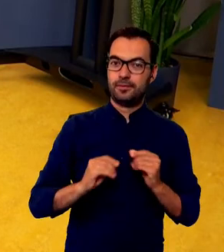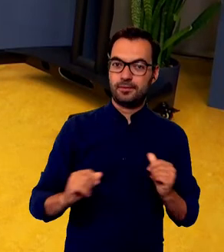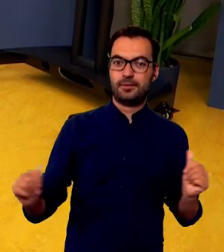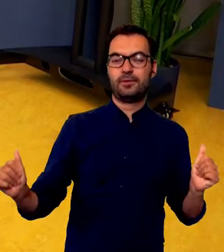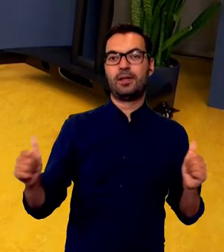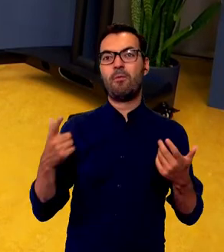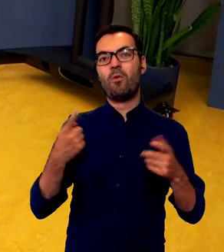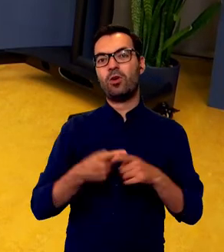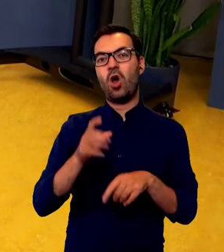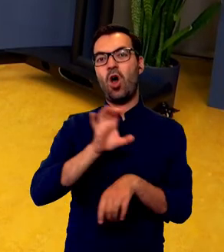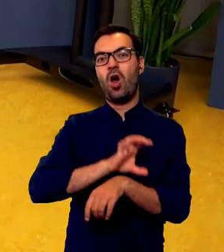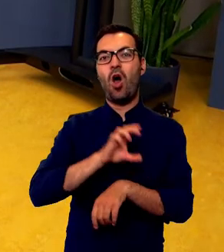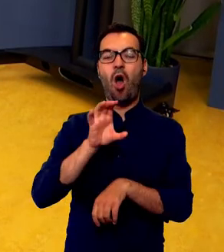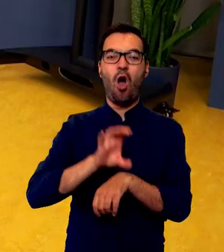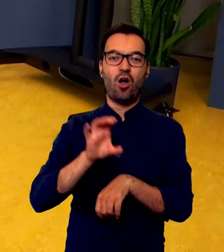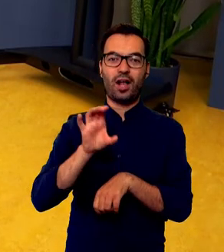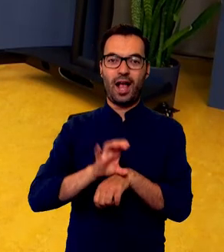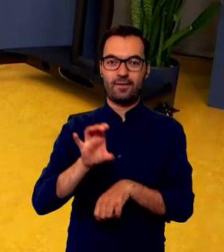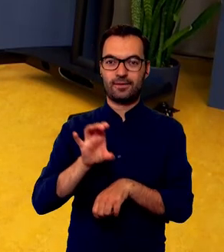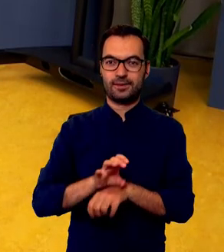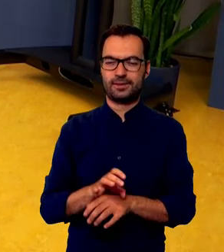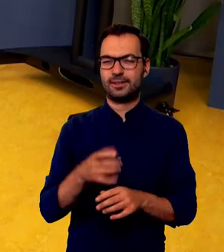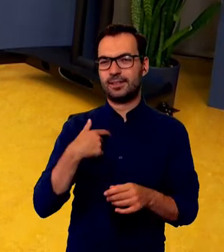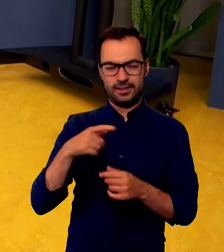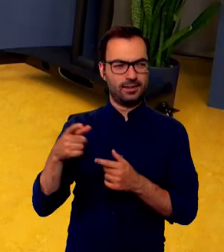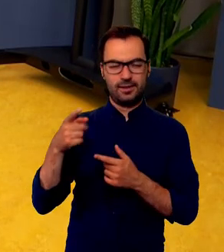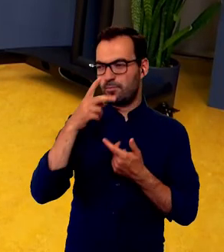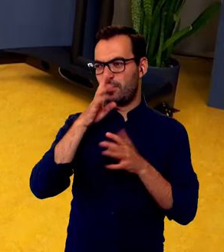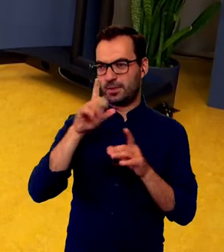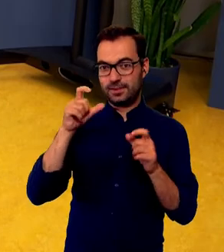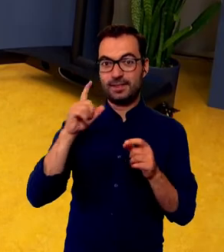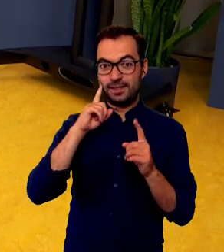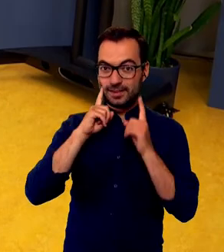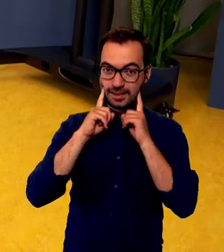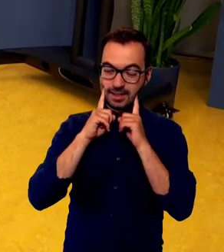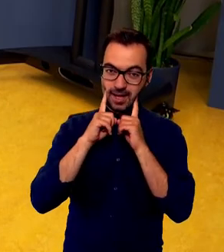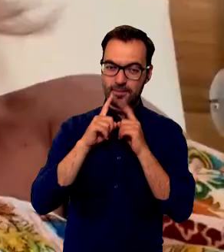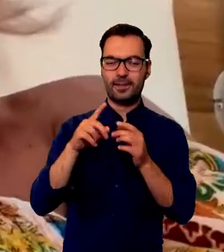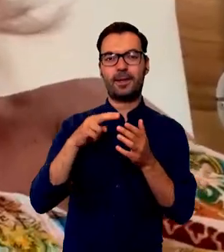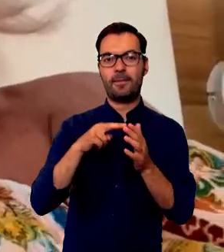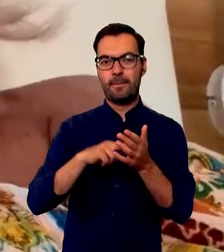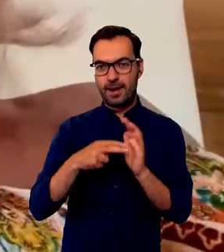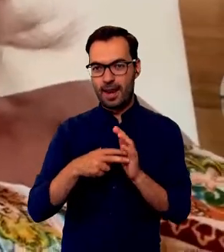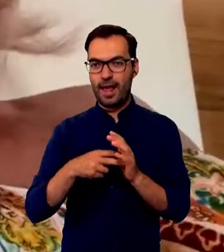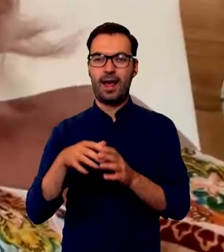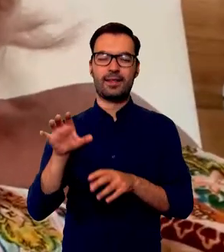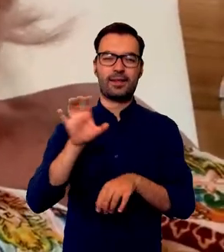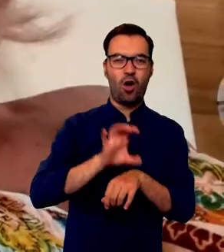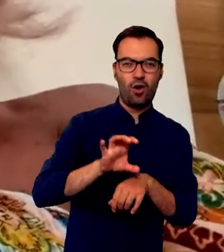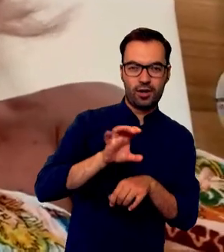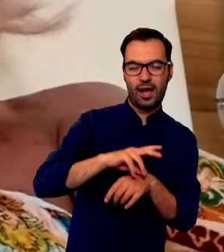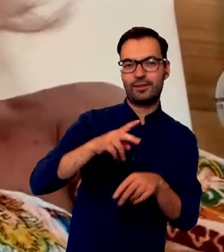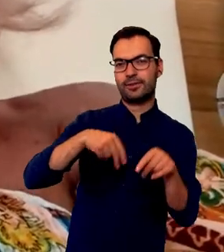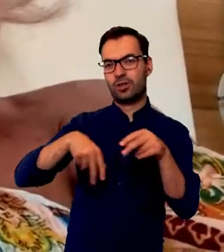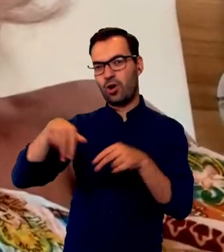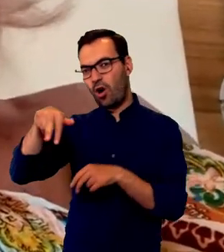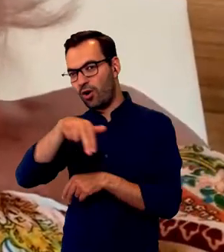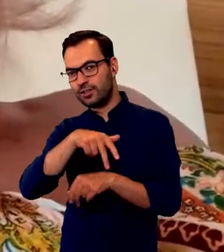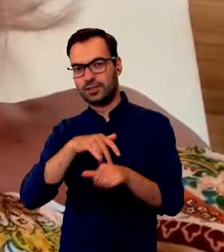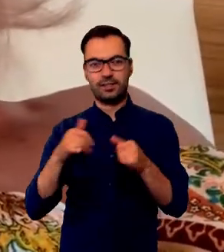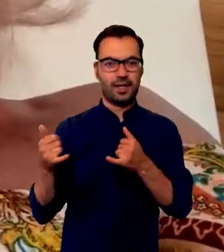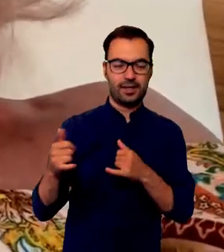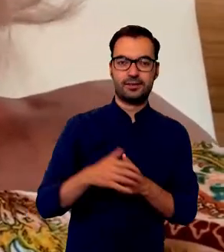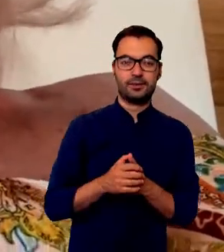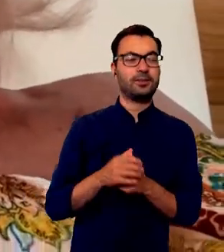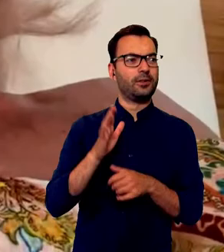pewnej choreografii. Tam, no wiem, że pokazywałaś zdjęcia, że my naprawdę robimy choreografię, a to mamy... Pokażemy zaraz, poczekaj, pokażemy.